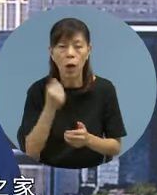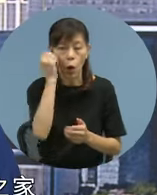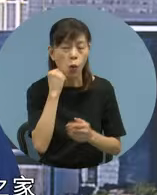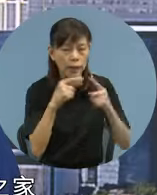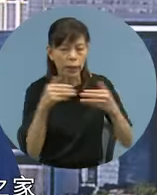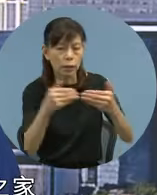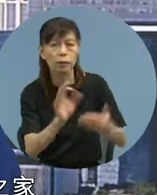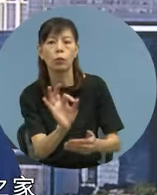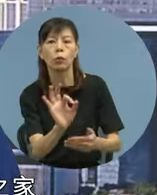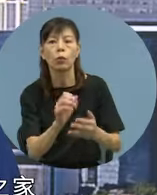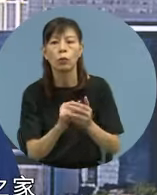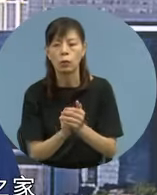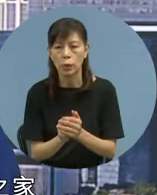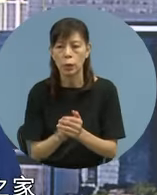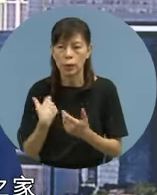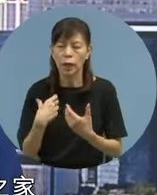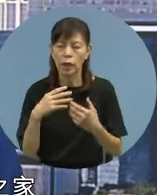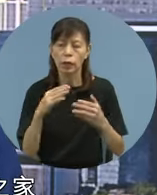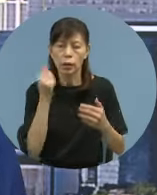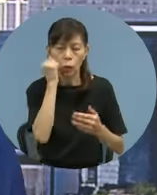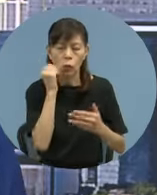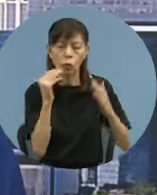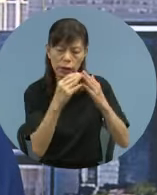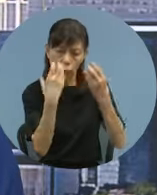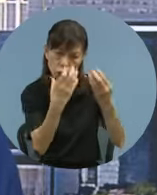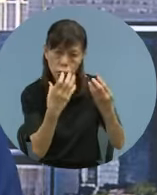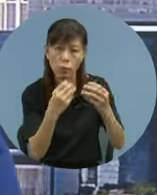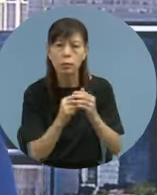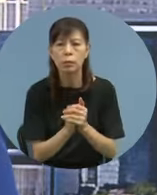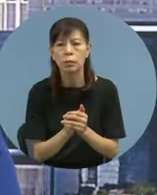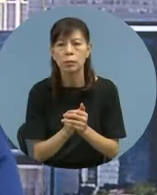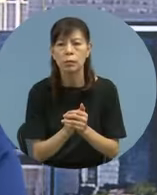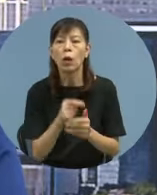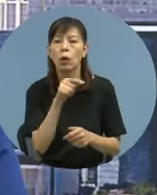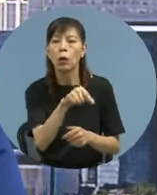嘅。不過我哋都會關注呢間老人院啦，同埋睇睇嗰度係